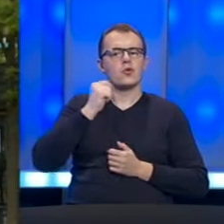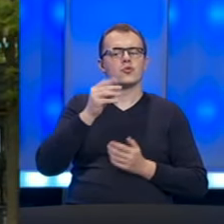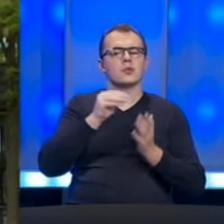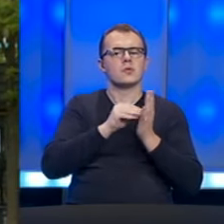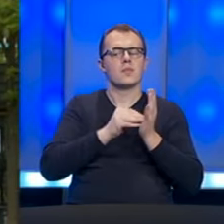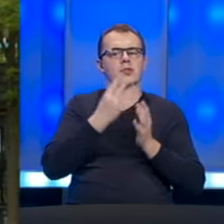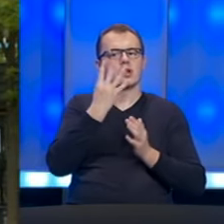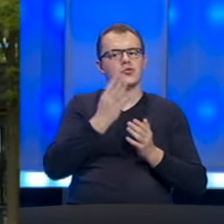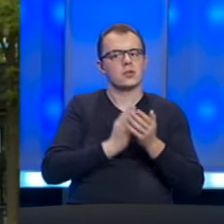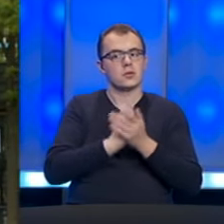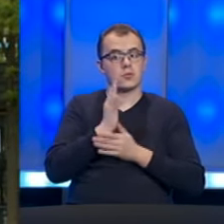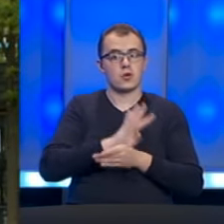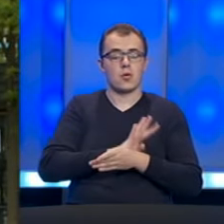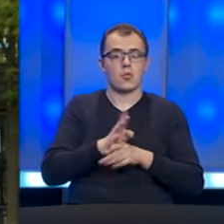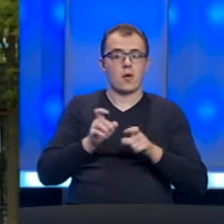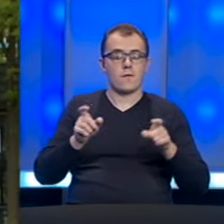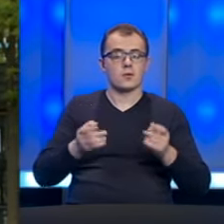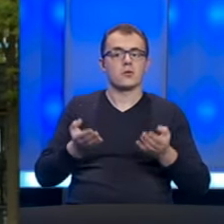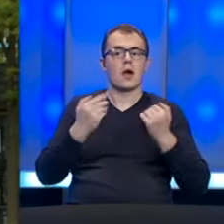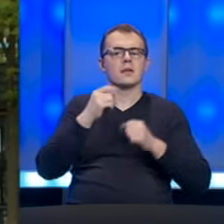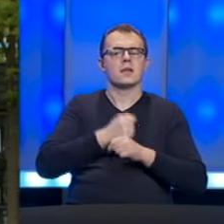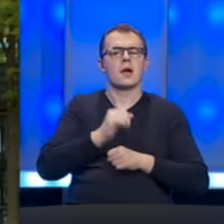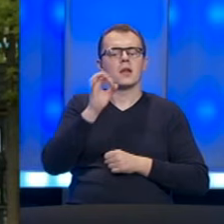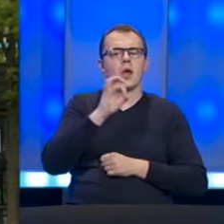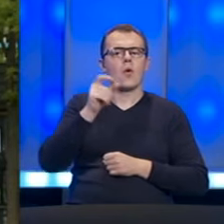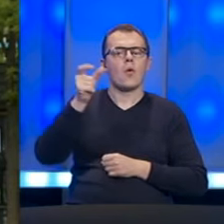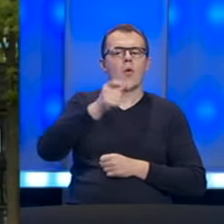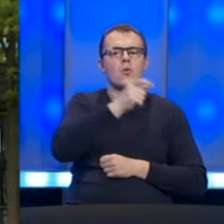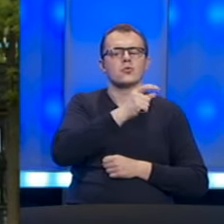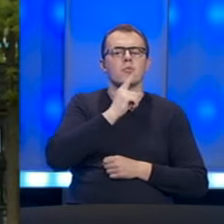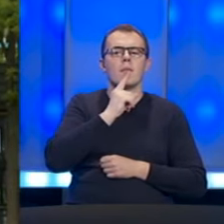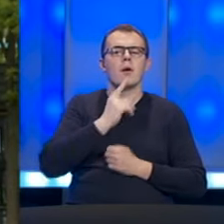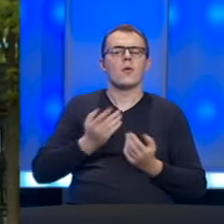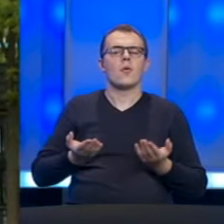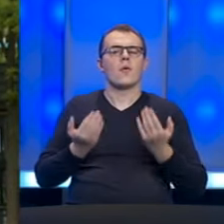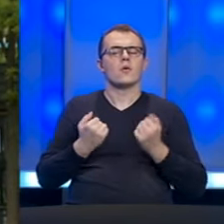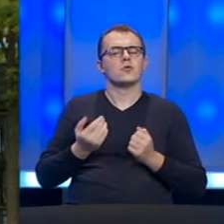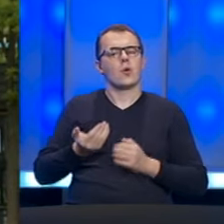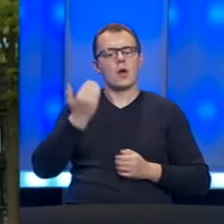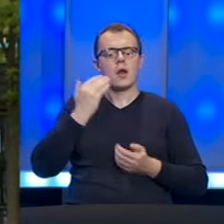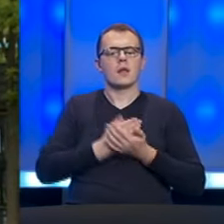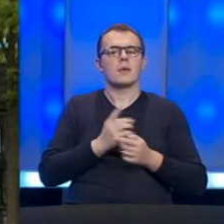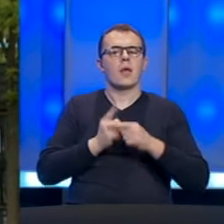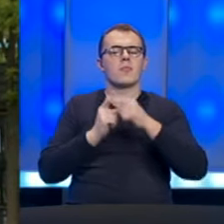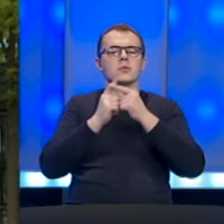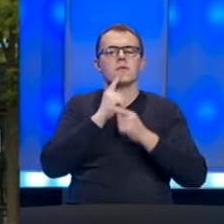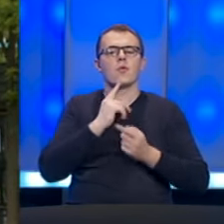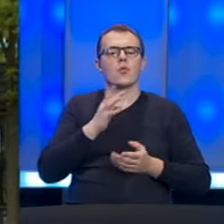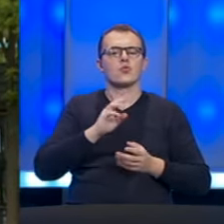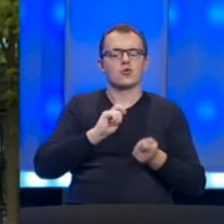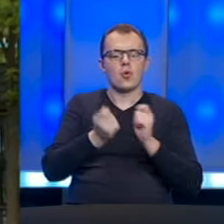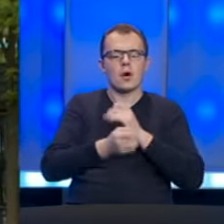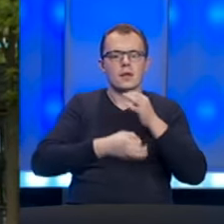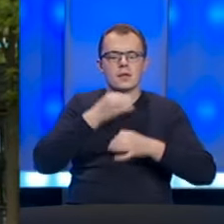zabilježena 4 slučaja koronavirusa, ali se radi o osobama koje su ranije bile pozitivne, koje su retestirane